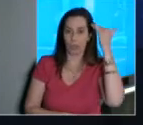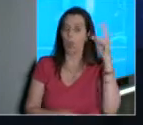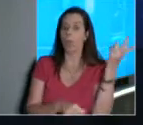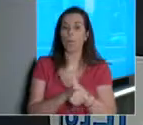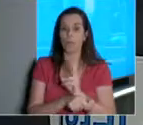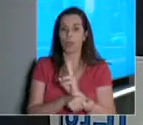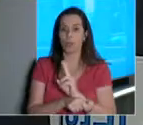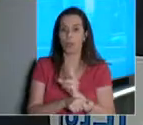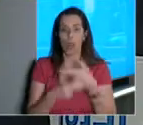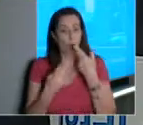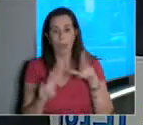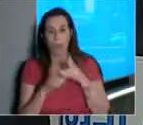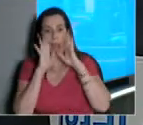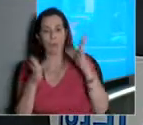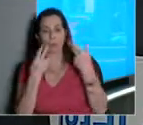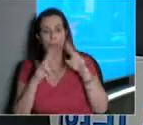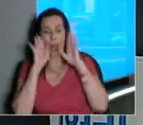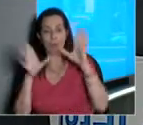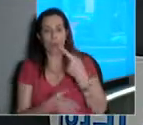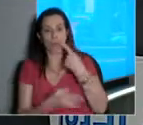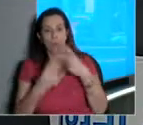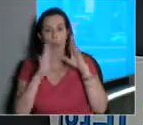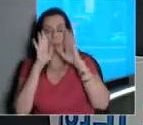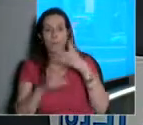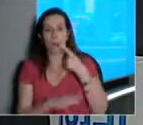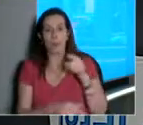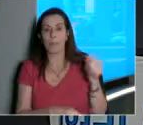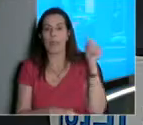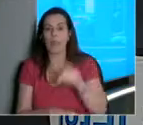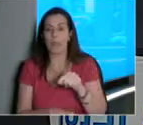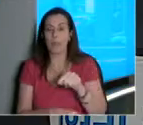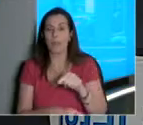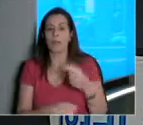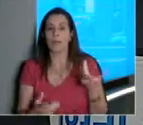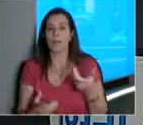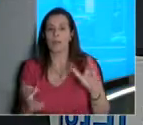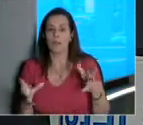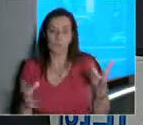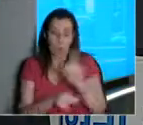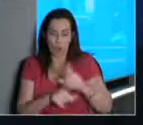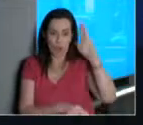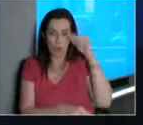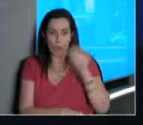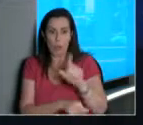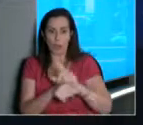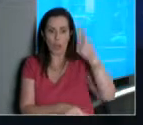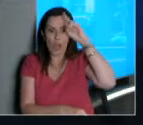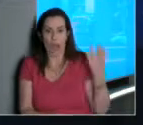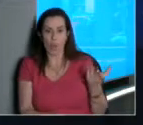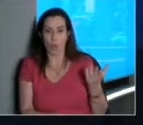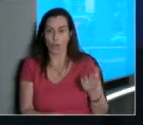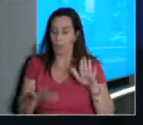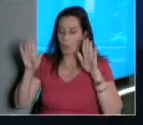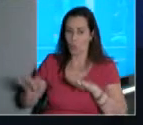משקרים על מעמדם. לא יאמן לך שאת מדברת, זה פשוט לא יאמן. הם הגיעו בתקופה של הליכוד, אז מה אם הבעיה? הם לא